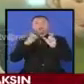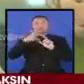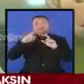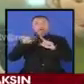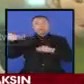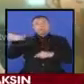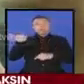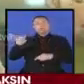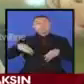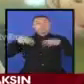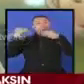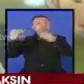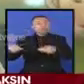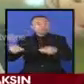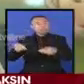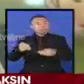itu diberikan,